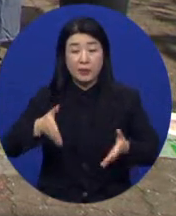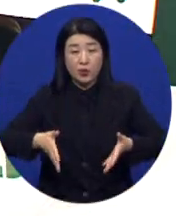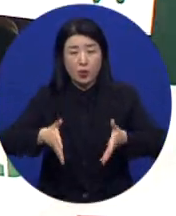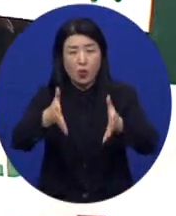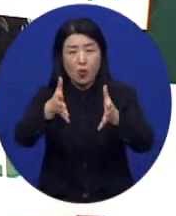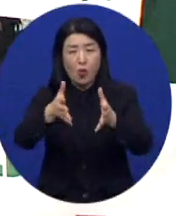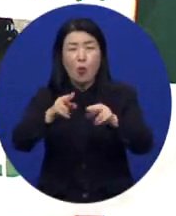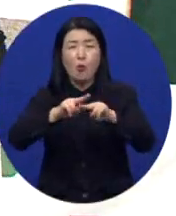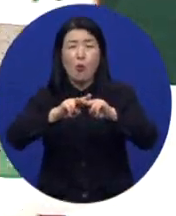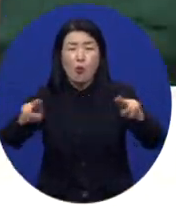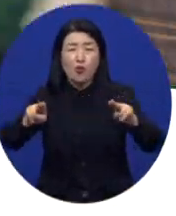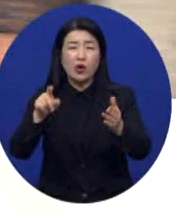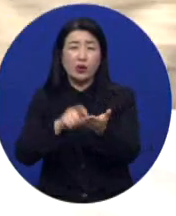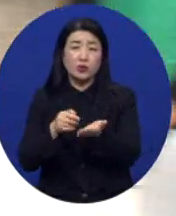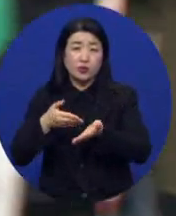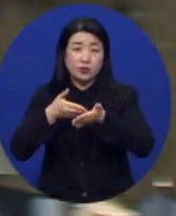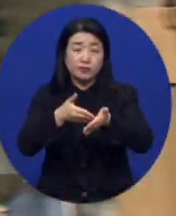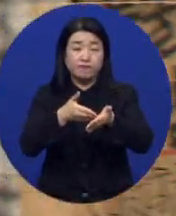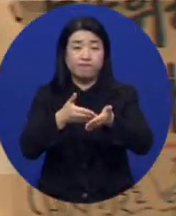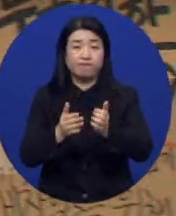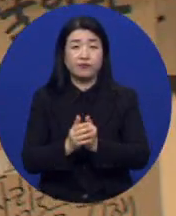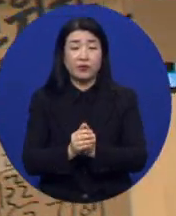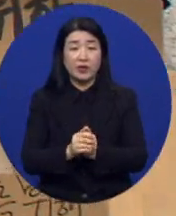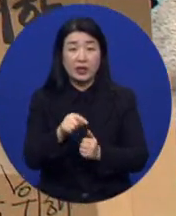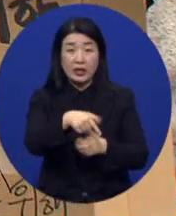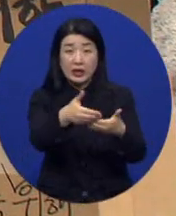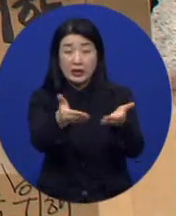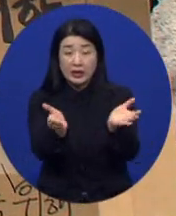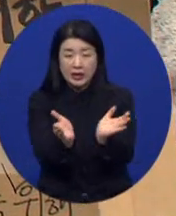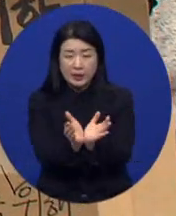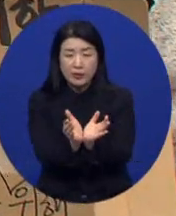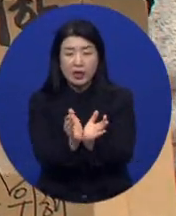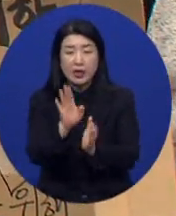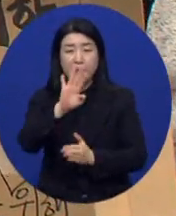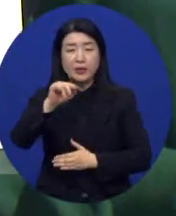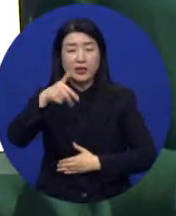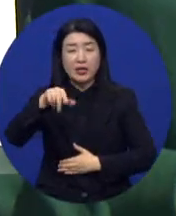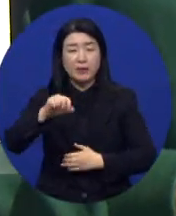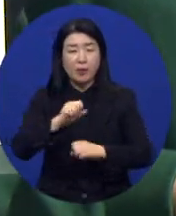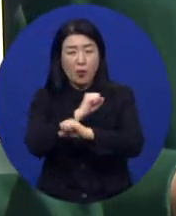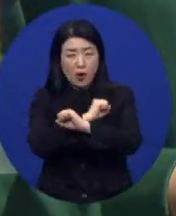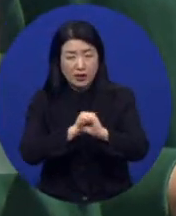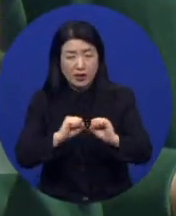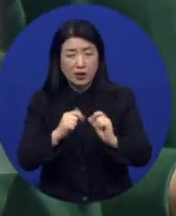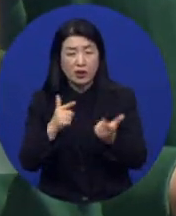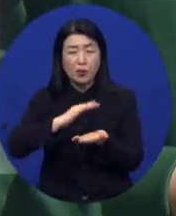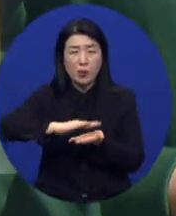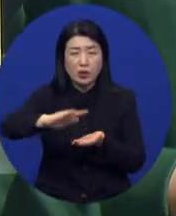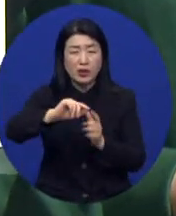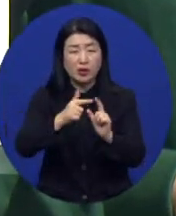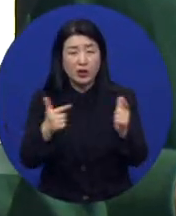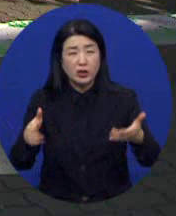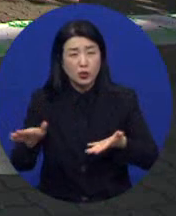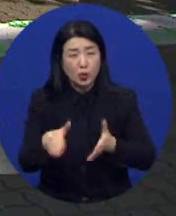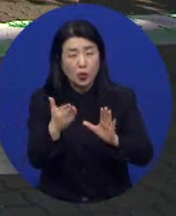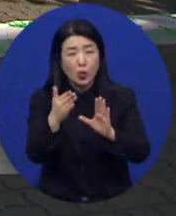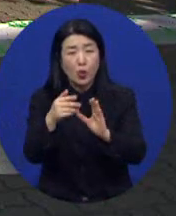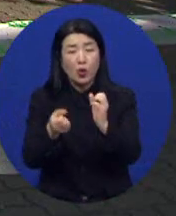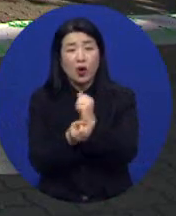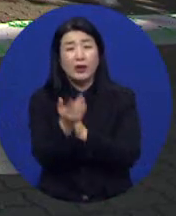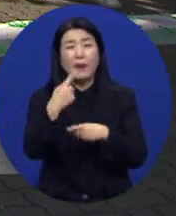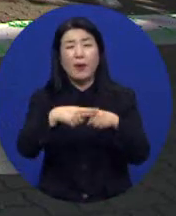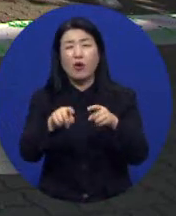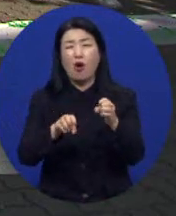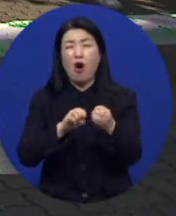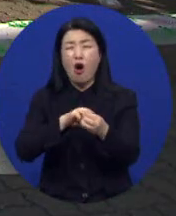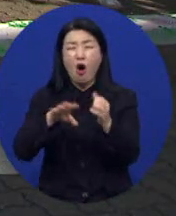결정을 무료로 하라고 촉구했습니다 이들은 비자림로 확포제항공사의 사업계획 과정에서 환경영향평가가